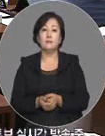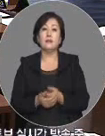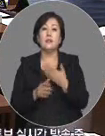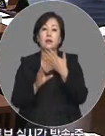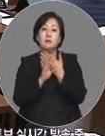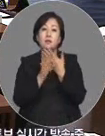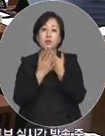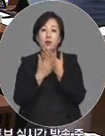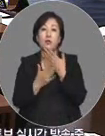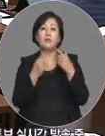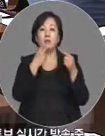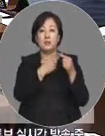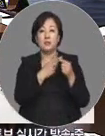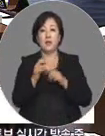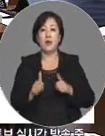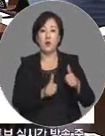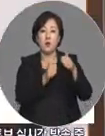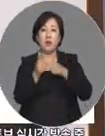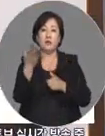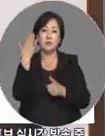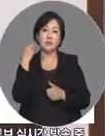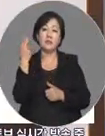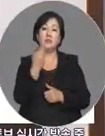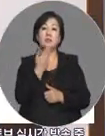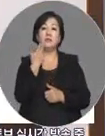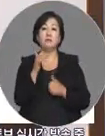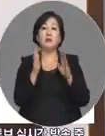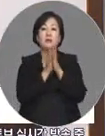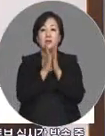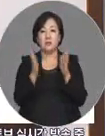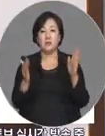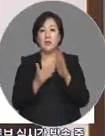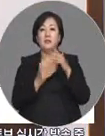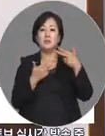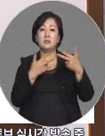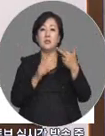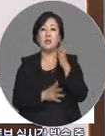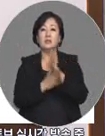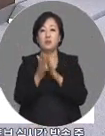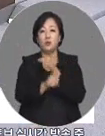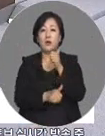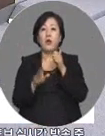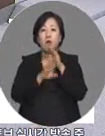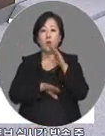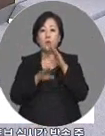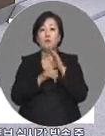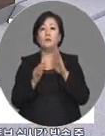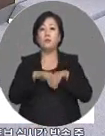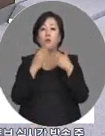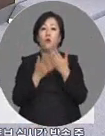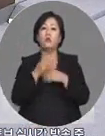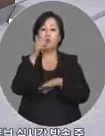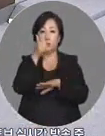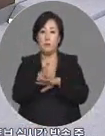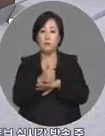임시회 2차 본회의를 끝으로 지난 2018년 출범한 제7대 시의회 공식 의사 일정이